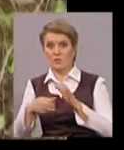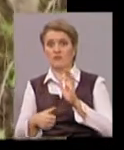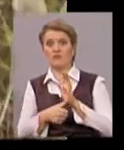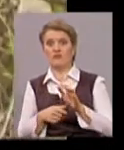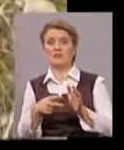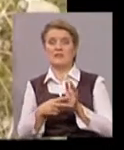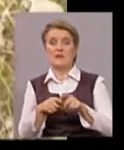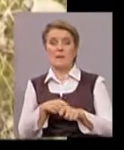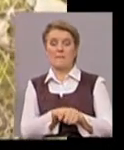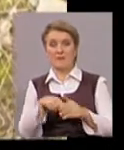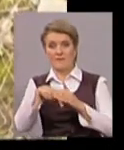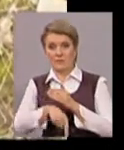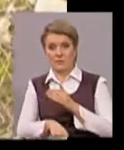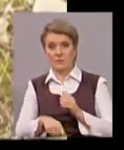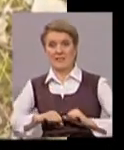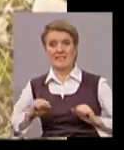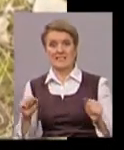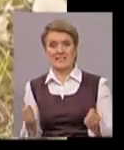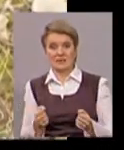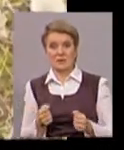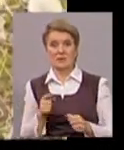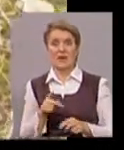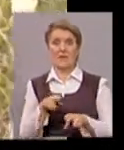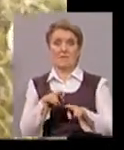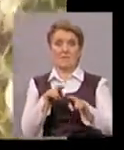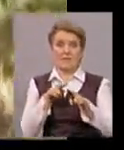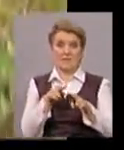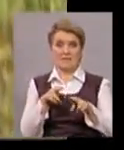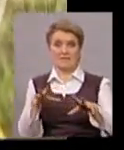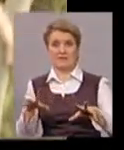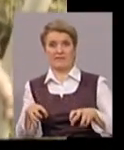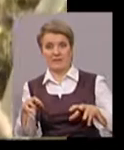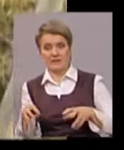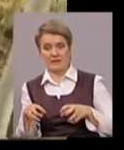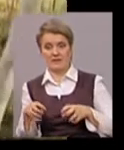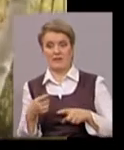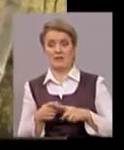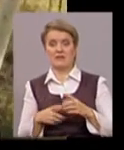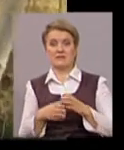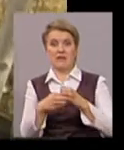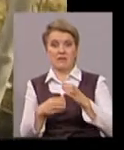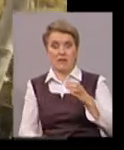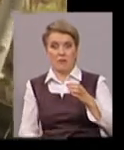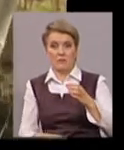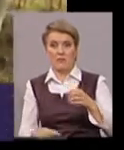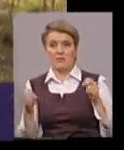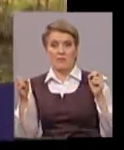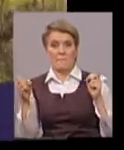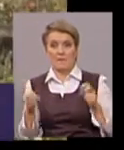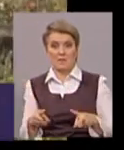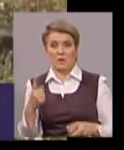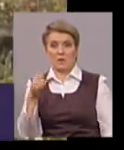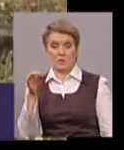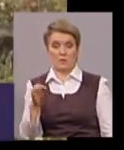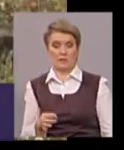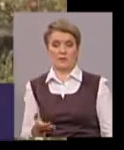6-7 глибина. Зимою, якщо навіть підуть мисливці чи якась дика тварина, це явно небезпека